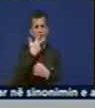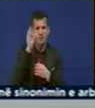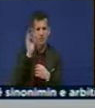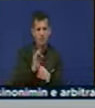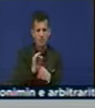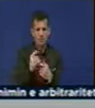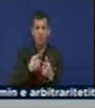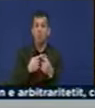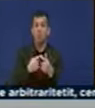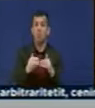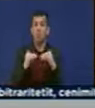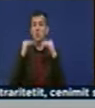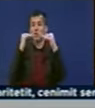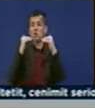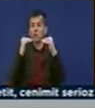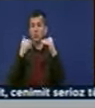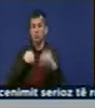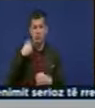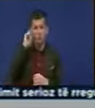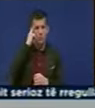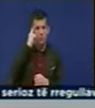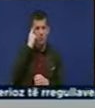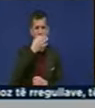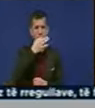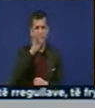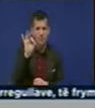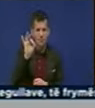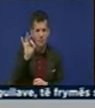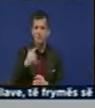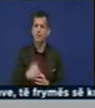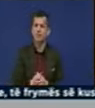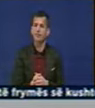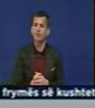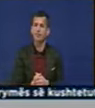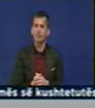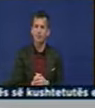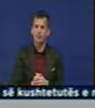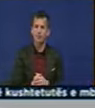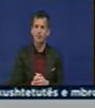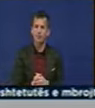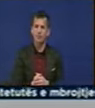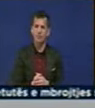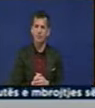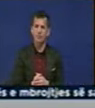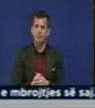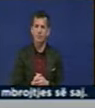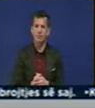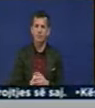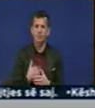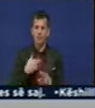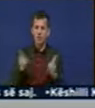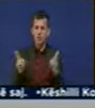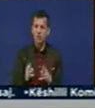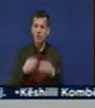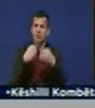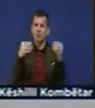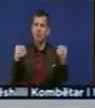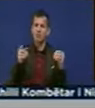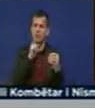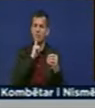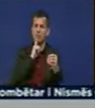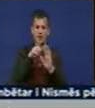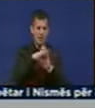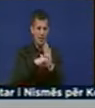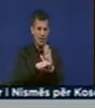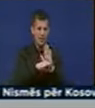çik më tepër, sepse mendoj se e meritojmë. Prandaj desha t'ju përshkruaj krejt shkurtimisht një nismë ligjore